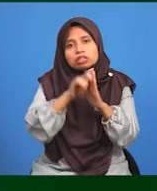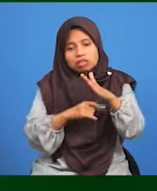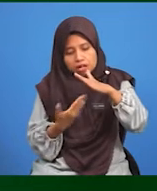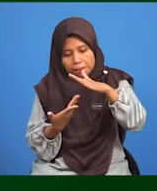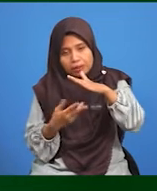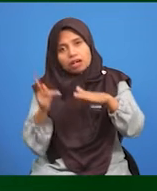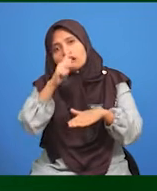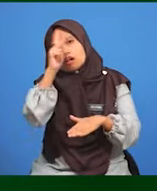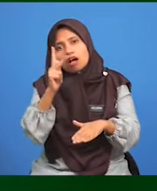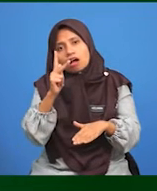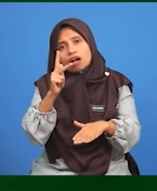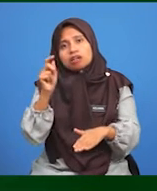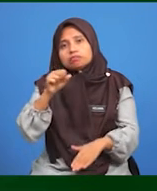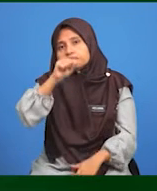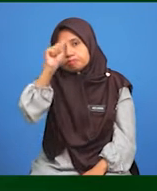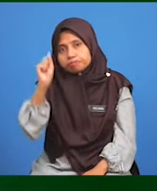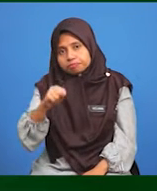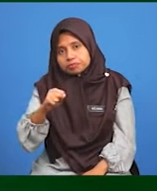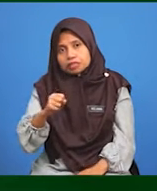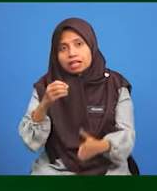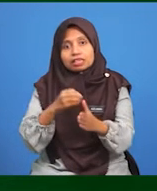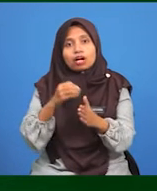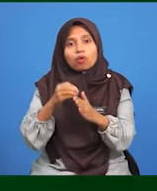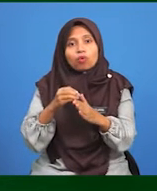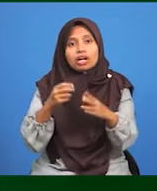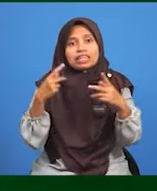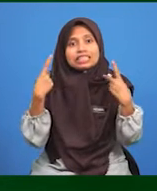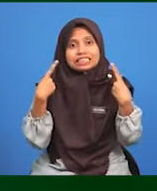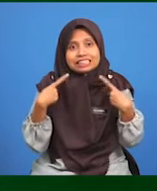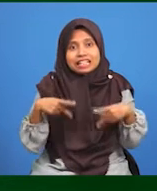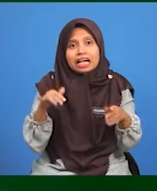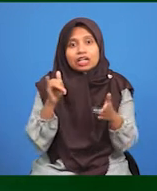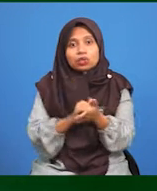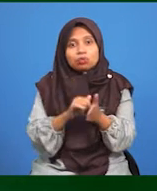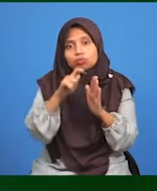kah Hai atau kedai itu terbakar